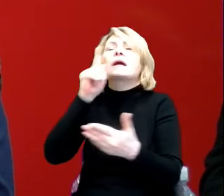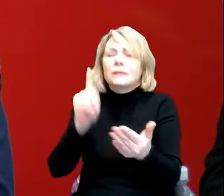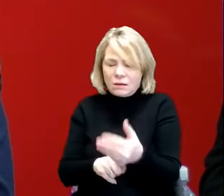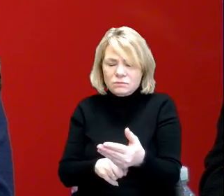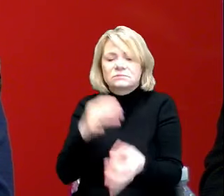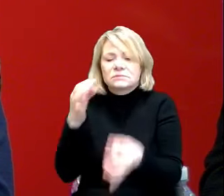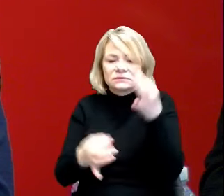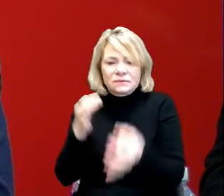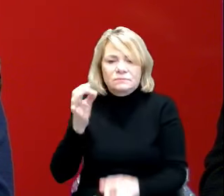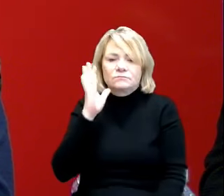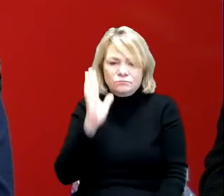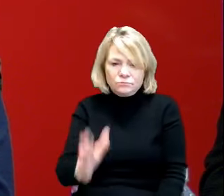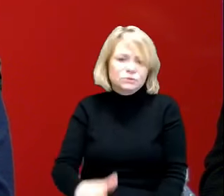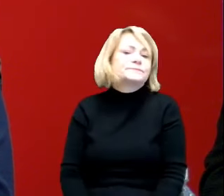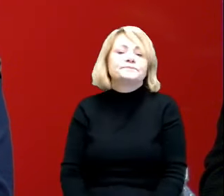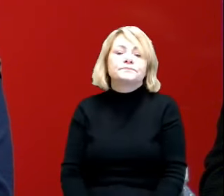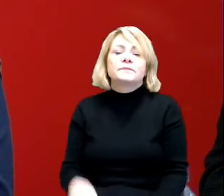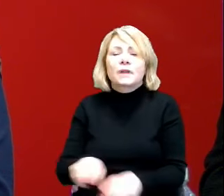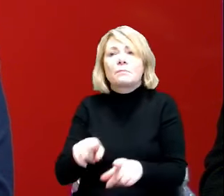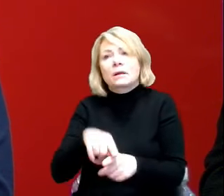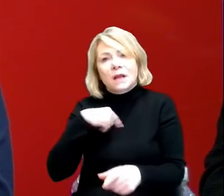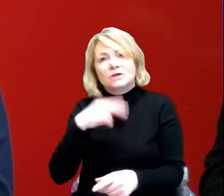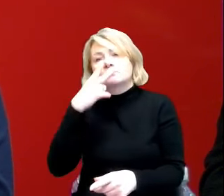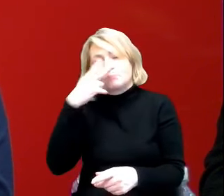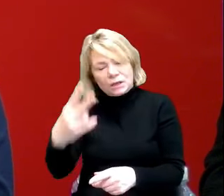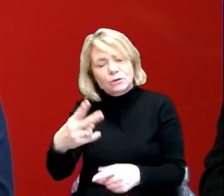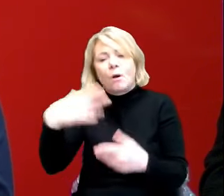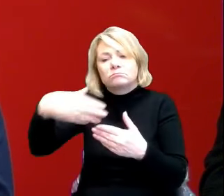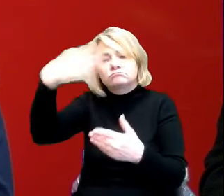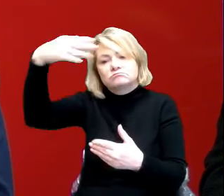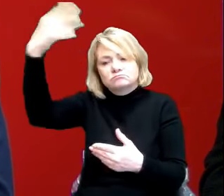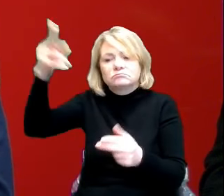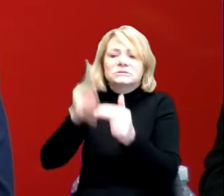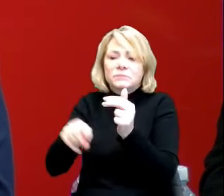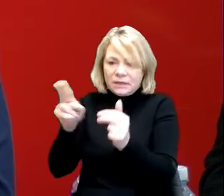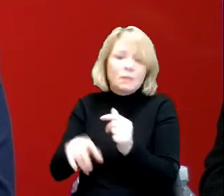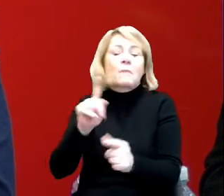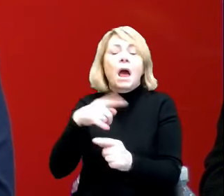racionalių sprendimų apie kuriuos informuosime tada kada būsim